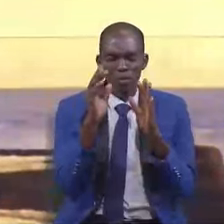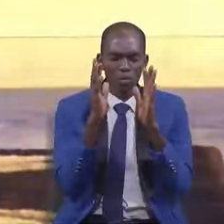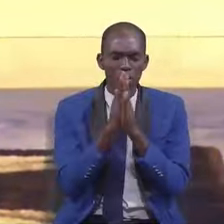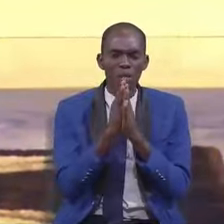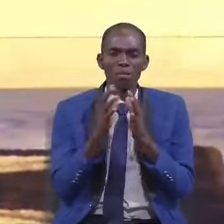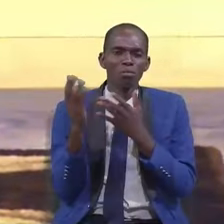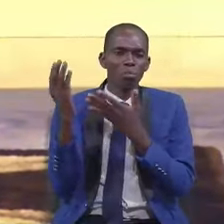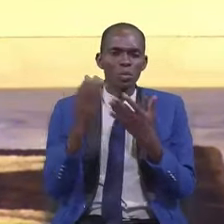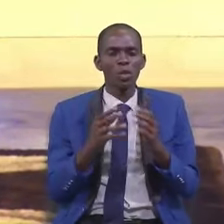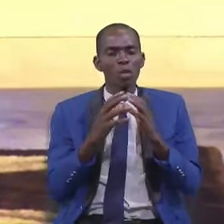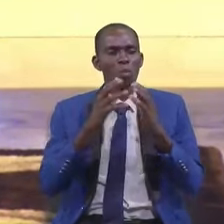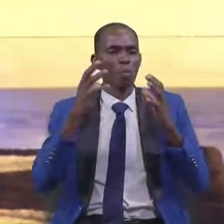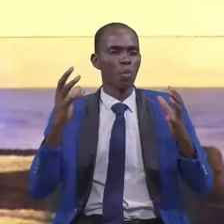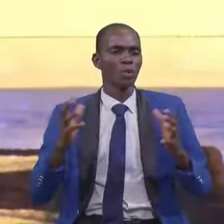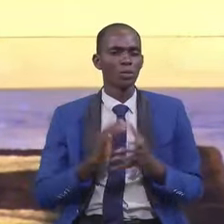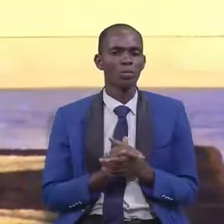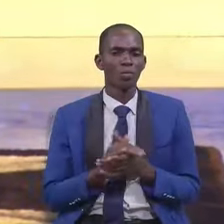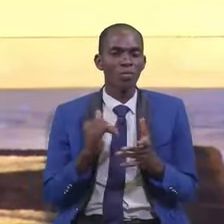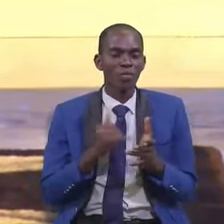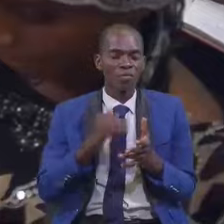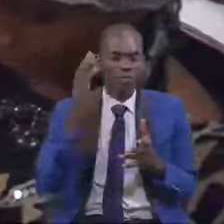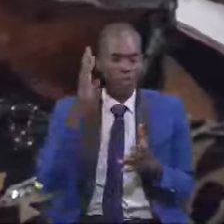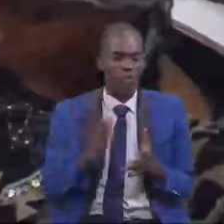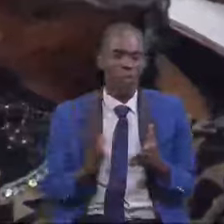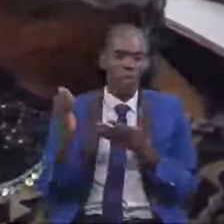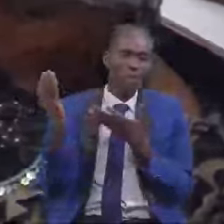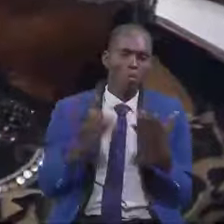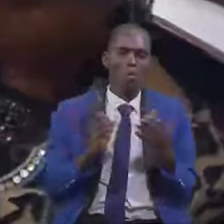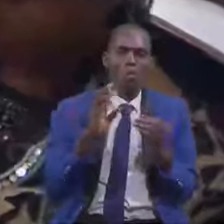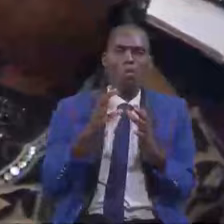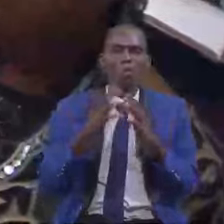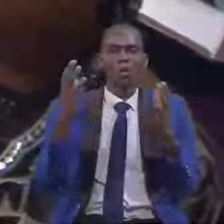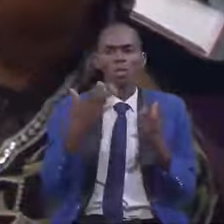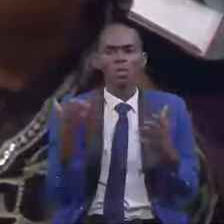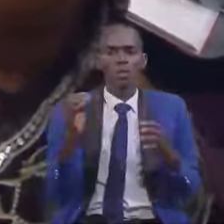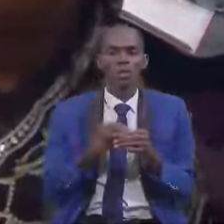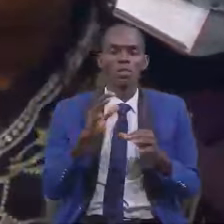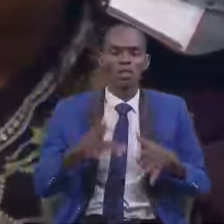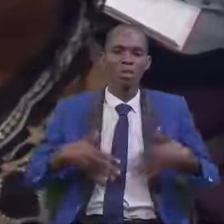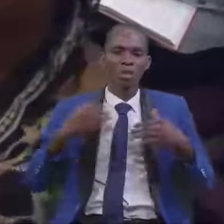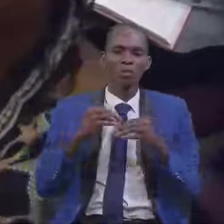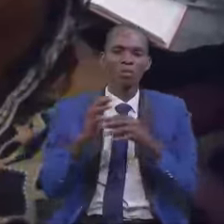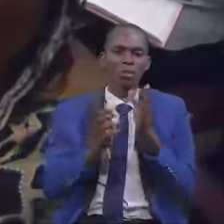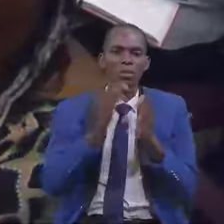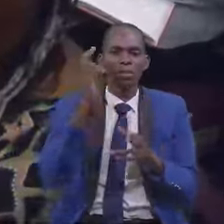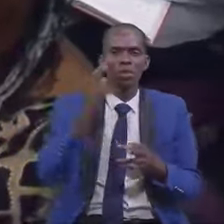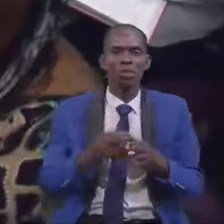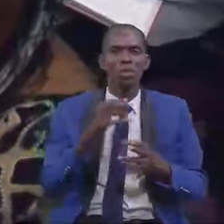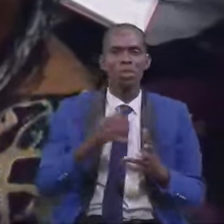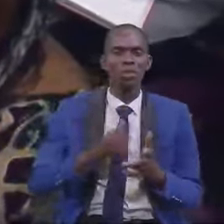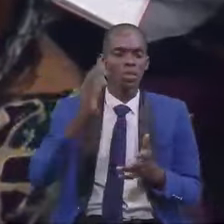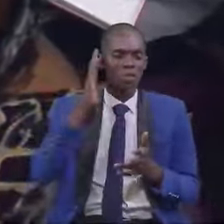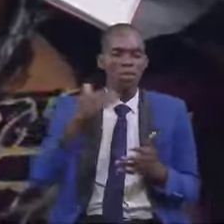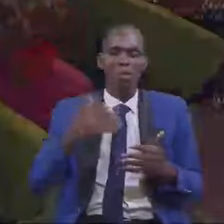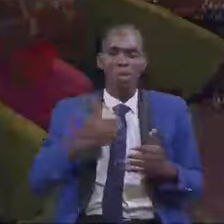efficacité. Cela sera efficace dans votre vie. Mon frère là-bas, La prière sera efficace dans votre vie.